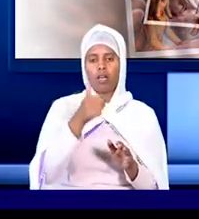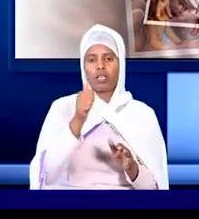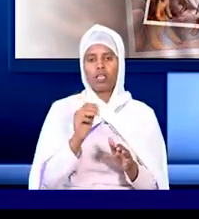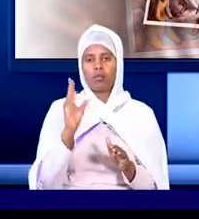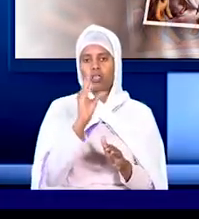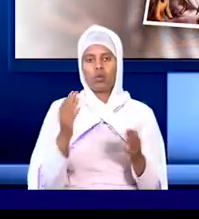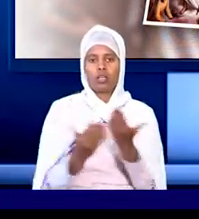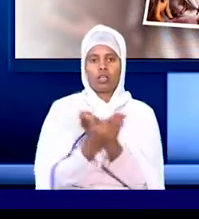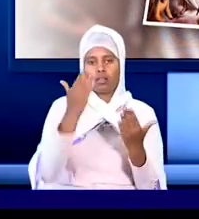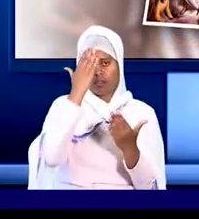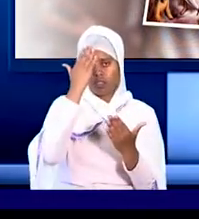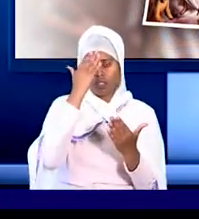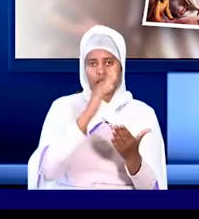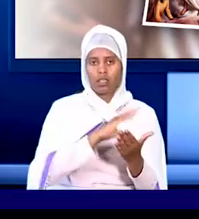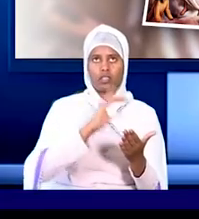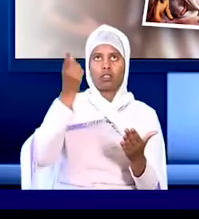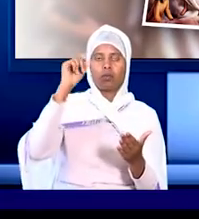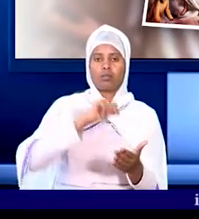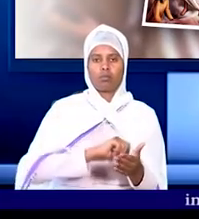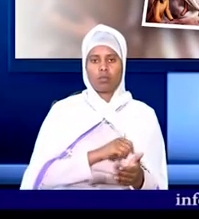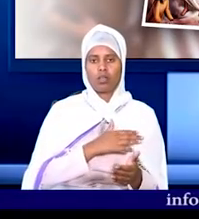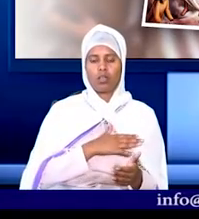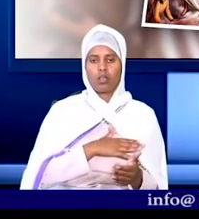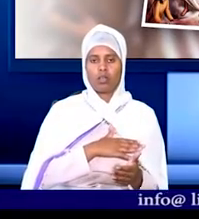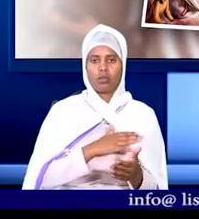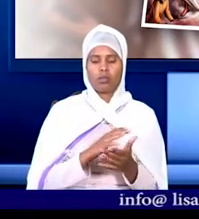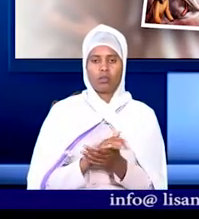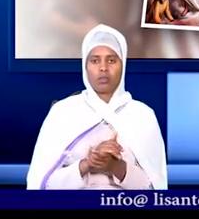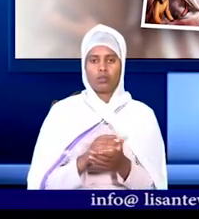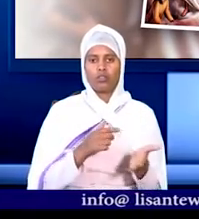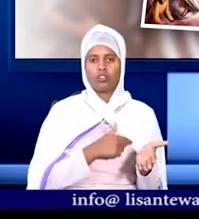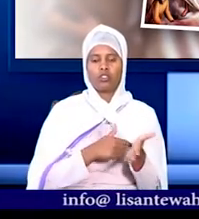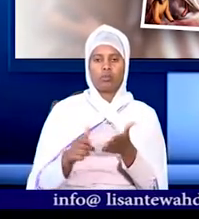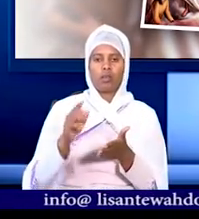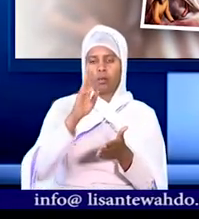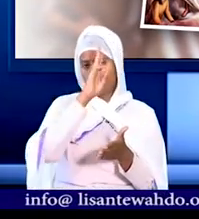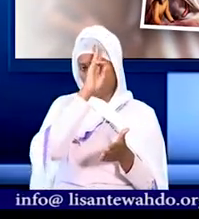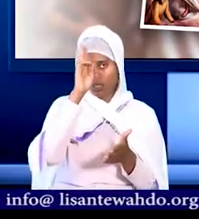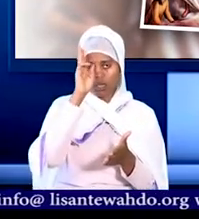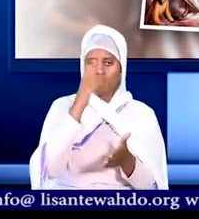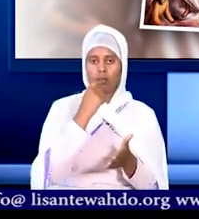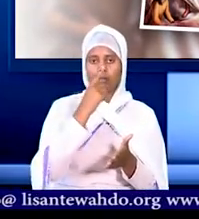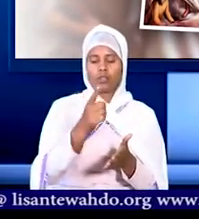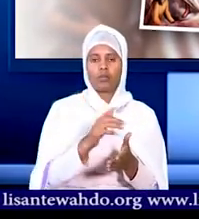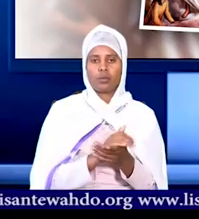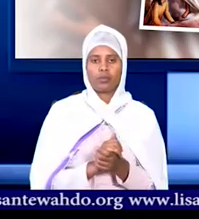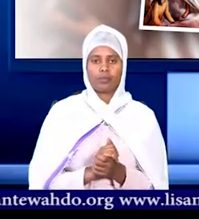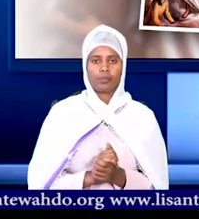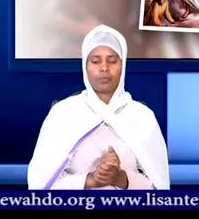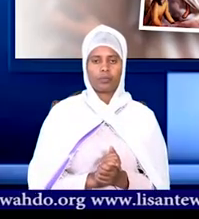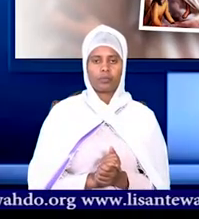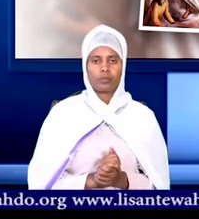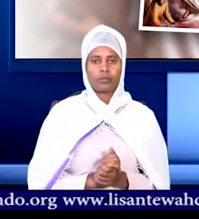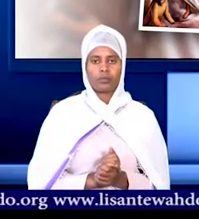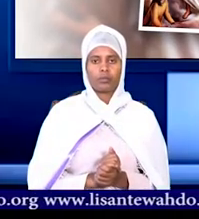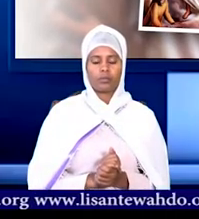ማርያም ኣዳም ንሄዋን ከይፈለጣ ከሎ በዓሉ እግዚኣብሔር እንተ ስማ ማርያም